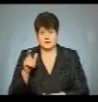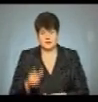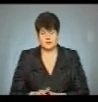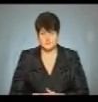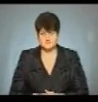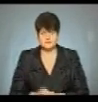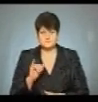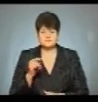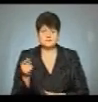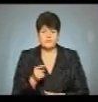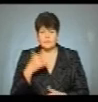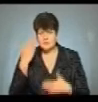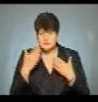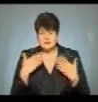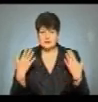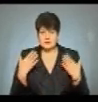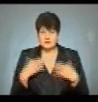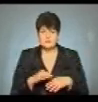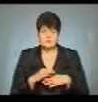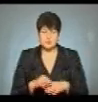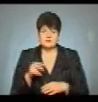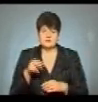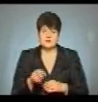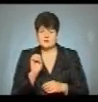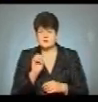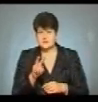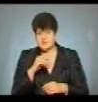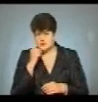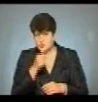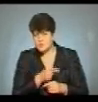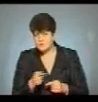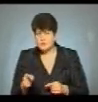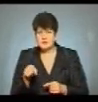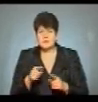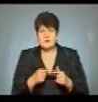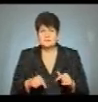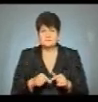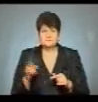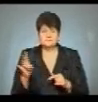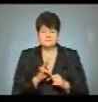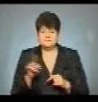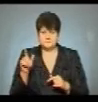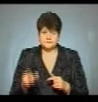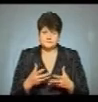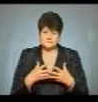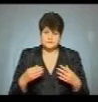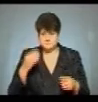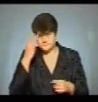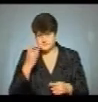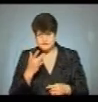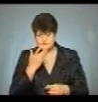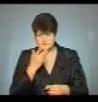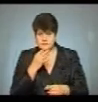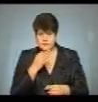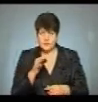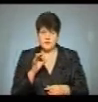У Тернополі веселі канікули з Богом проводять з 2012 року. Їх організовують священики навесні та влітку, розповів отець